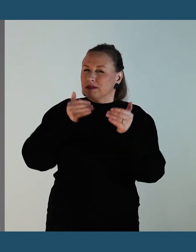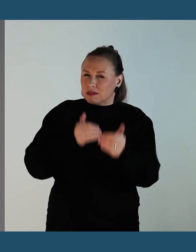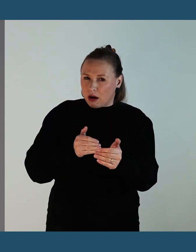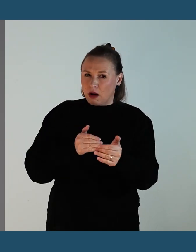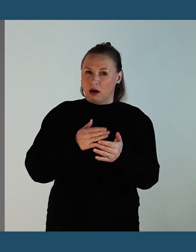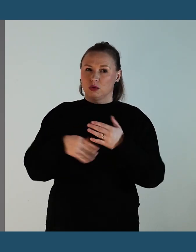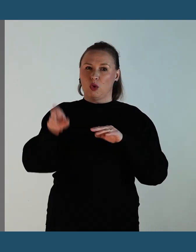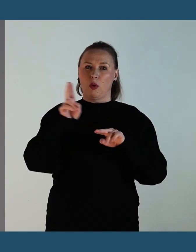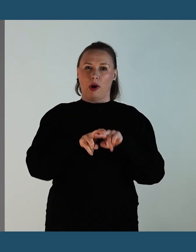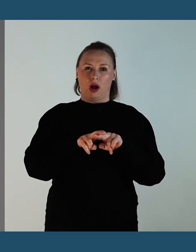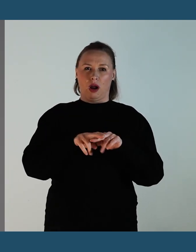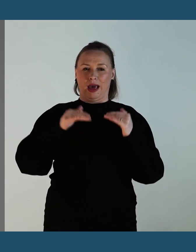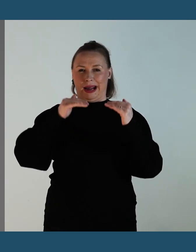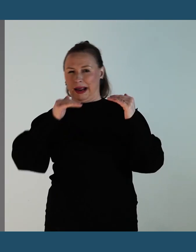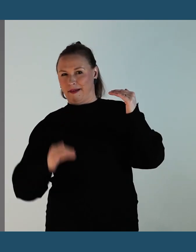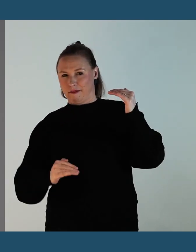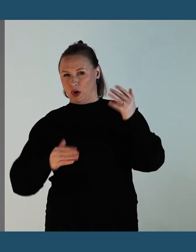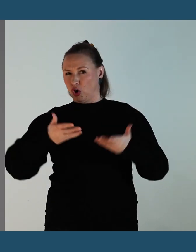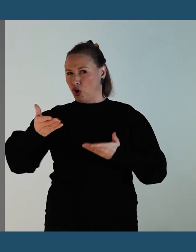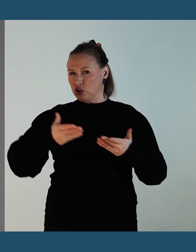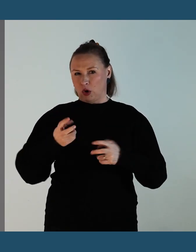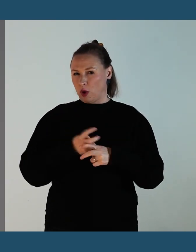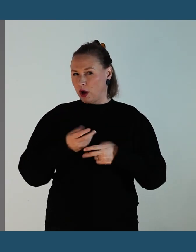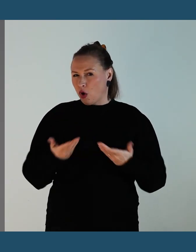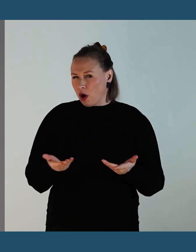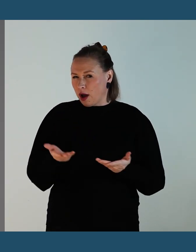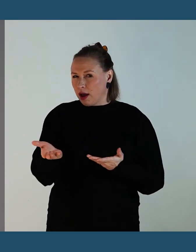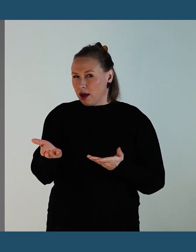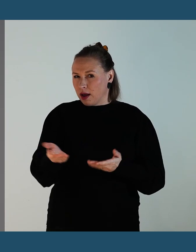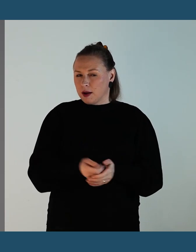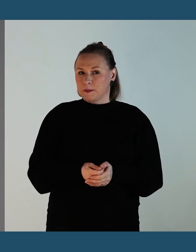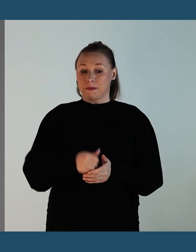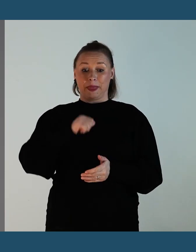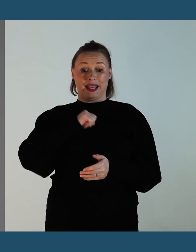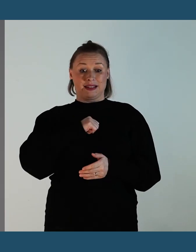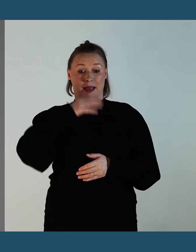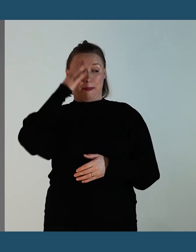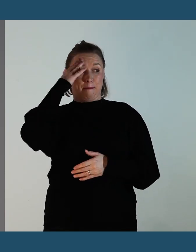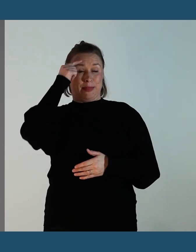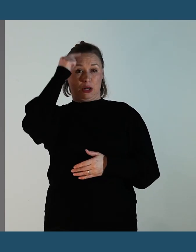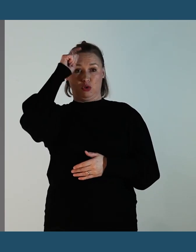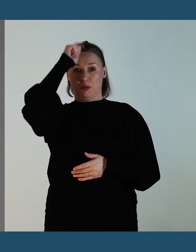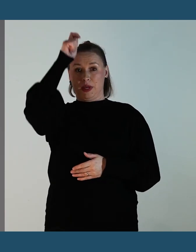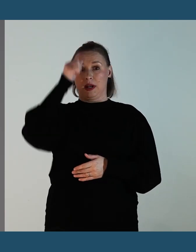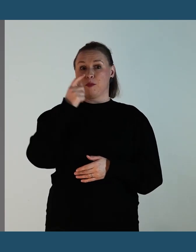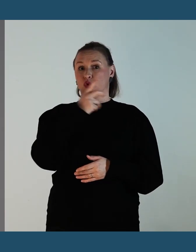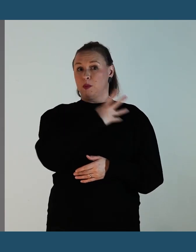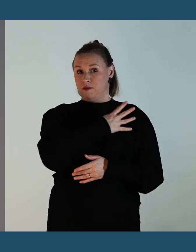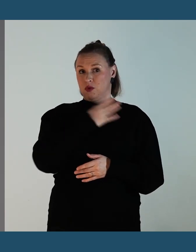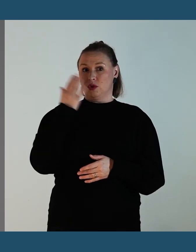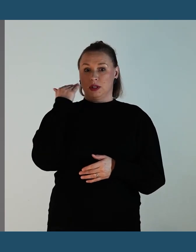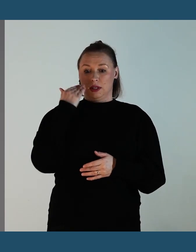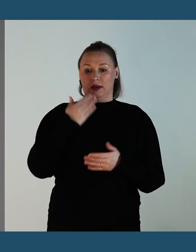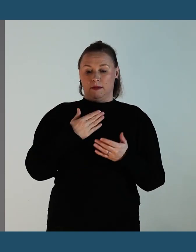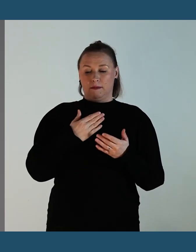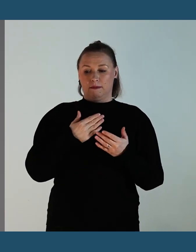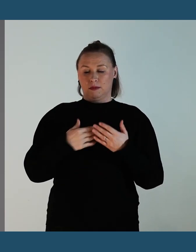eriarvoistavasti. Mä oon itse toiminut pitkään pääluottamusmiehenä muutamia vuosia sitten ja minua